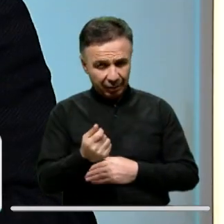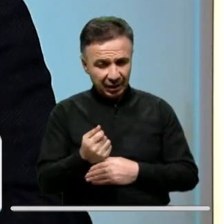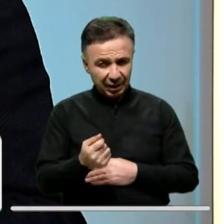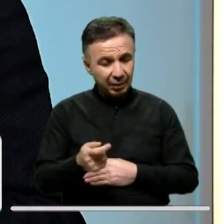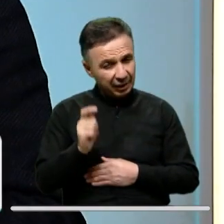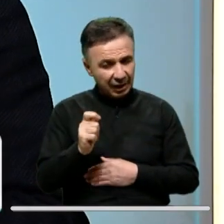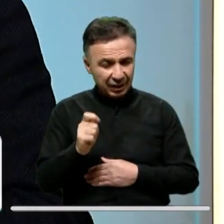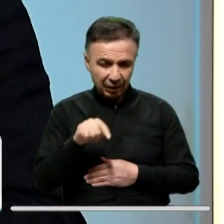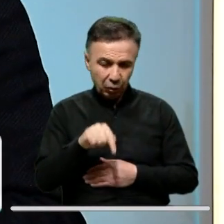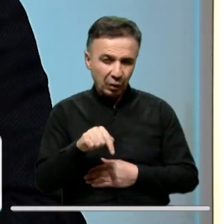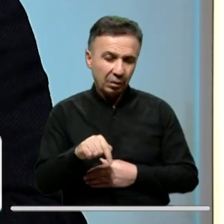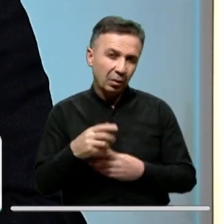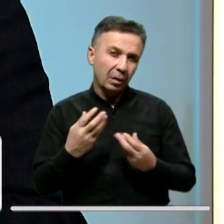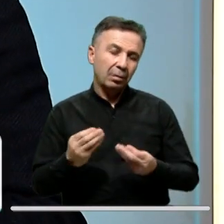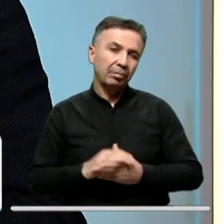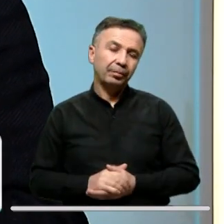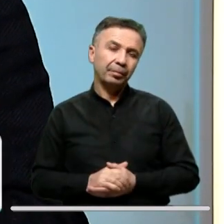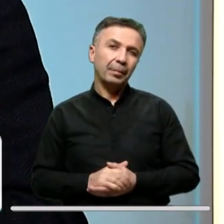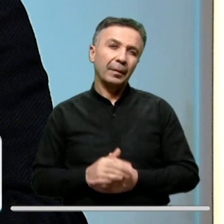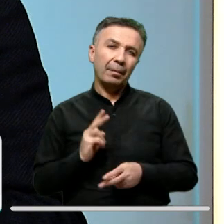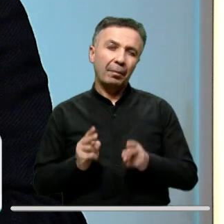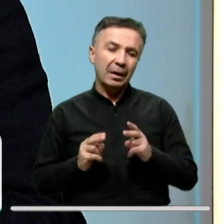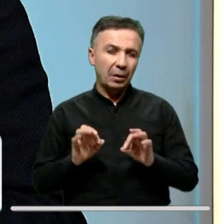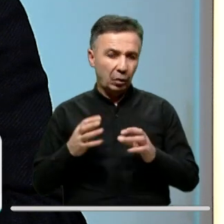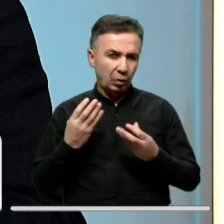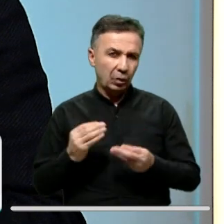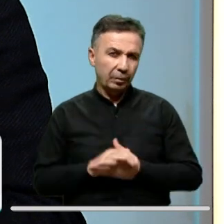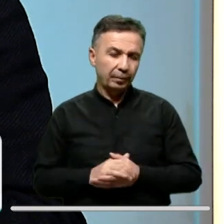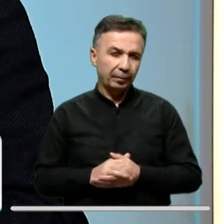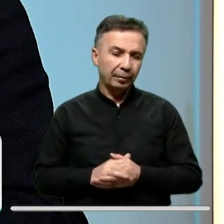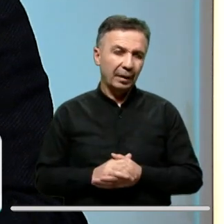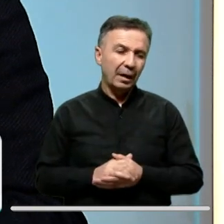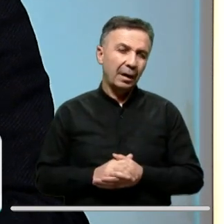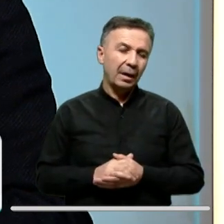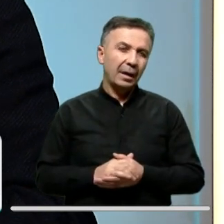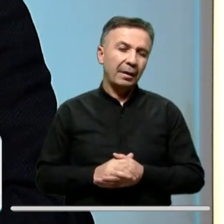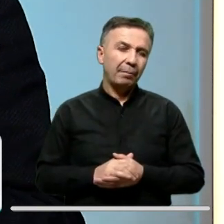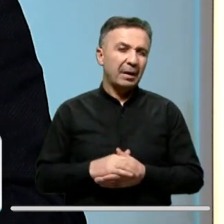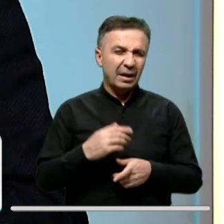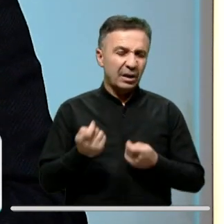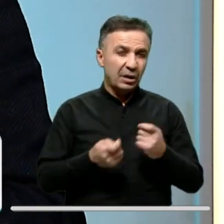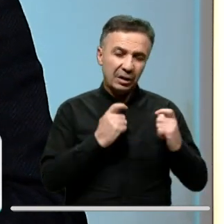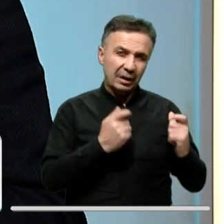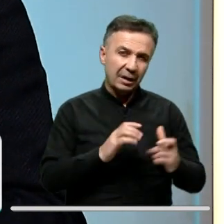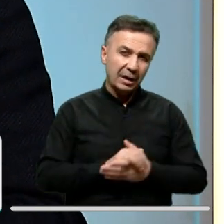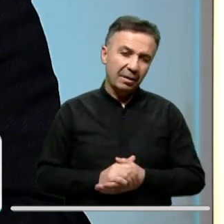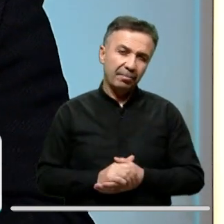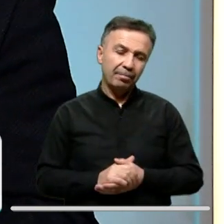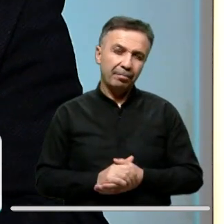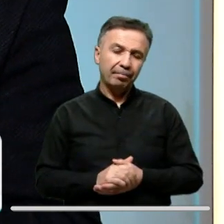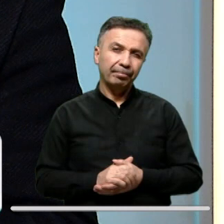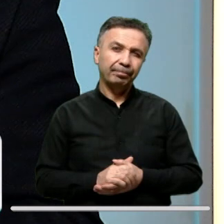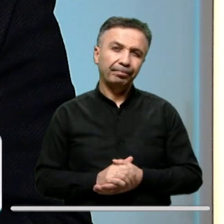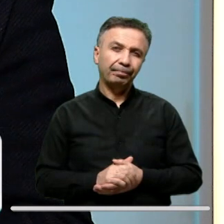gerçekten bugünlerde olan bir, bazen de şöyle olabiliyor. Siz ne yapmışsınız? İşte bir esnafa, bir iş yerine veya diyelim ki bir